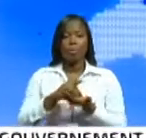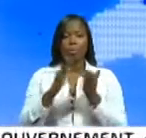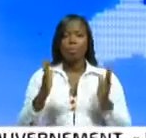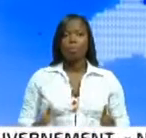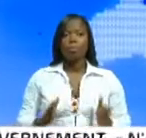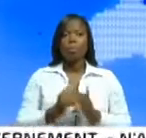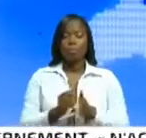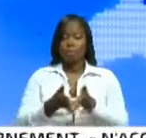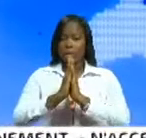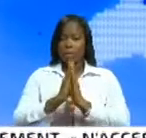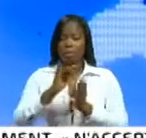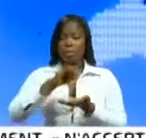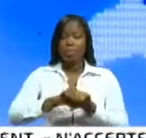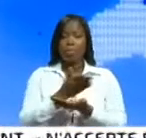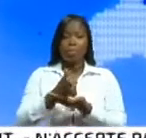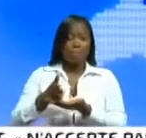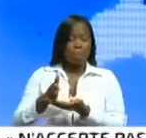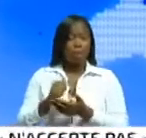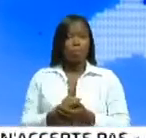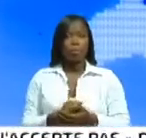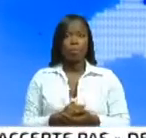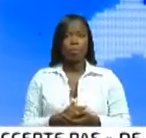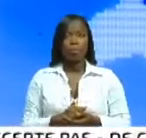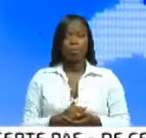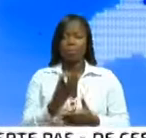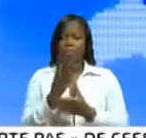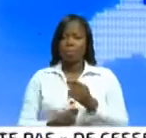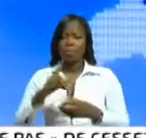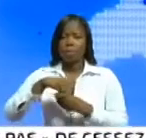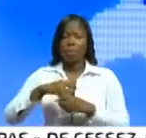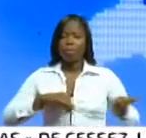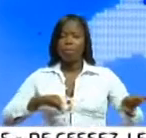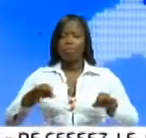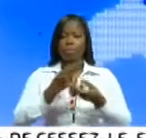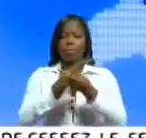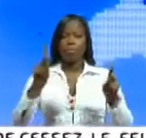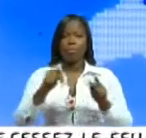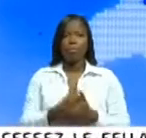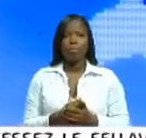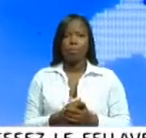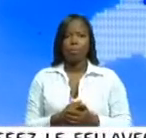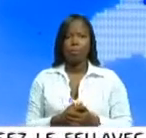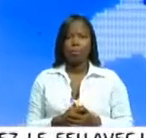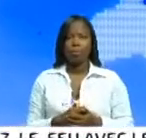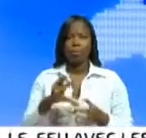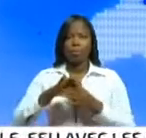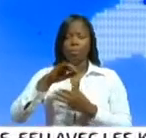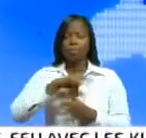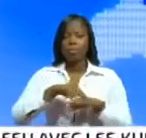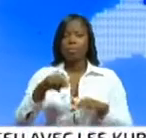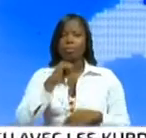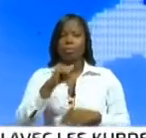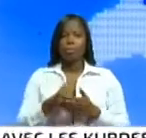sénégal demande de sa part ils disent constater des manquements dans la fonction publique exigé au postulant de ne pas rester les bras croisés